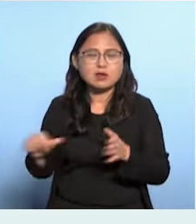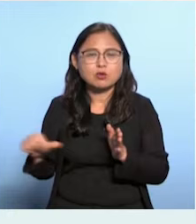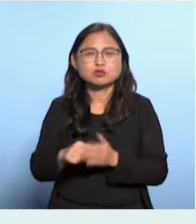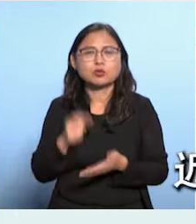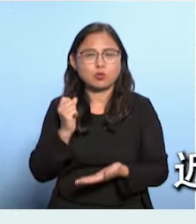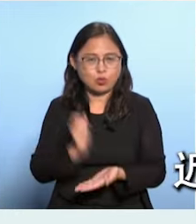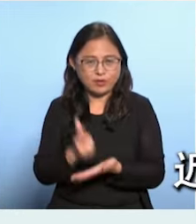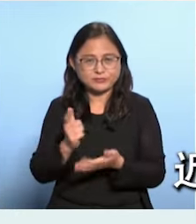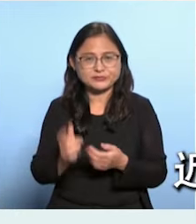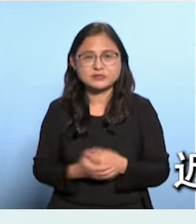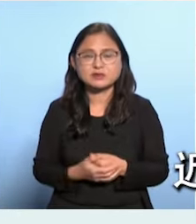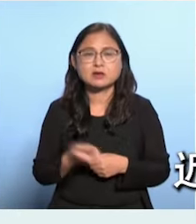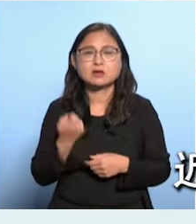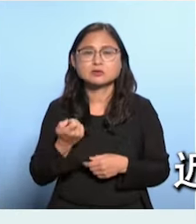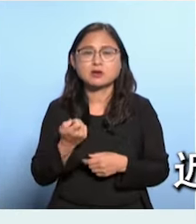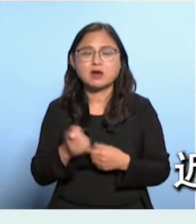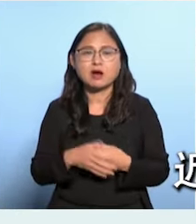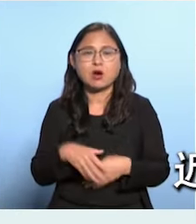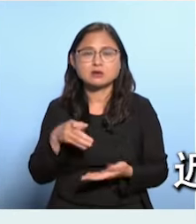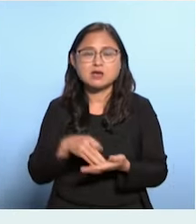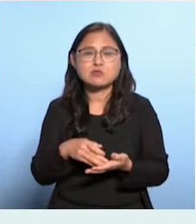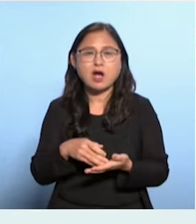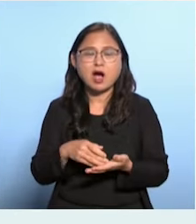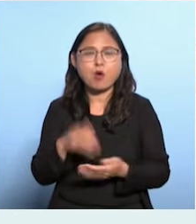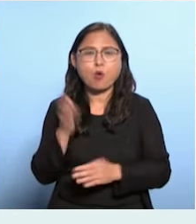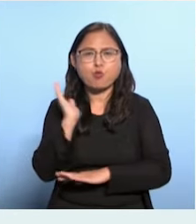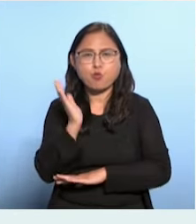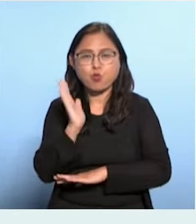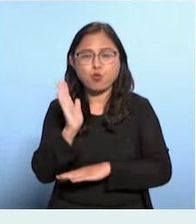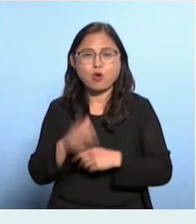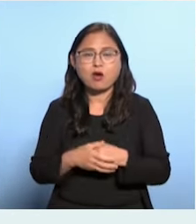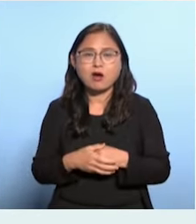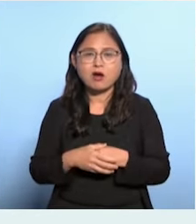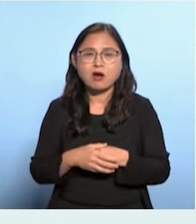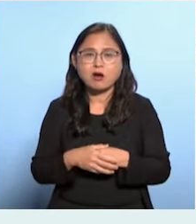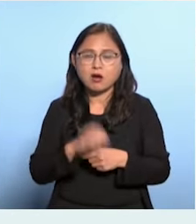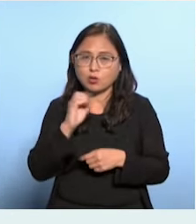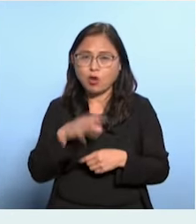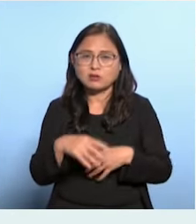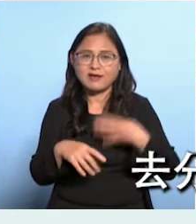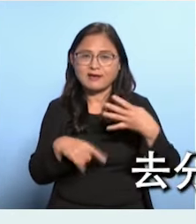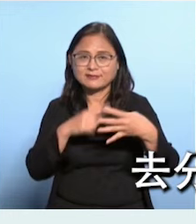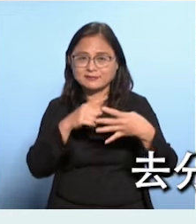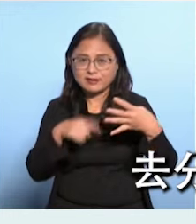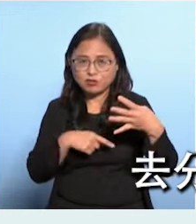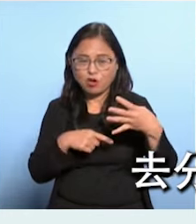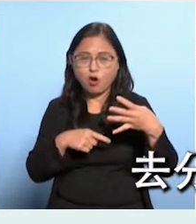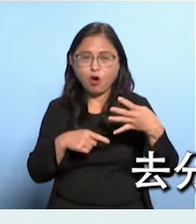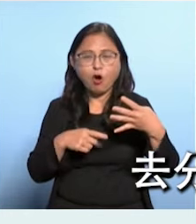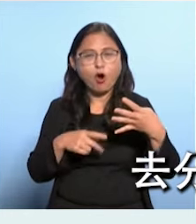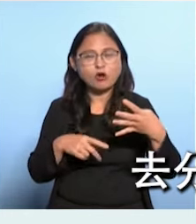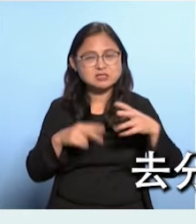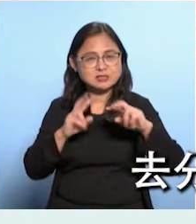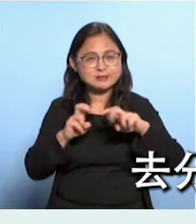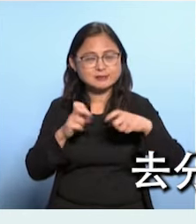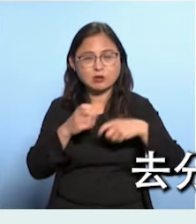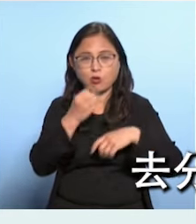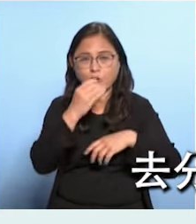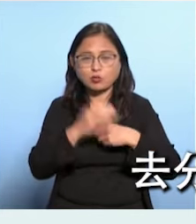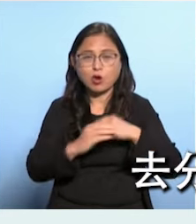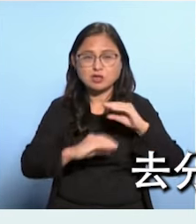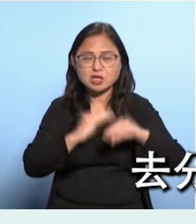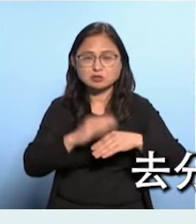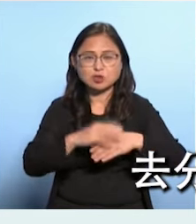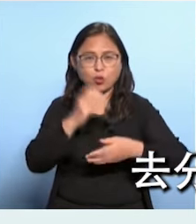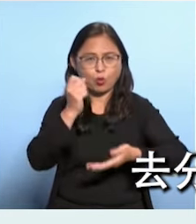的。近日我出席了一個座談會，指出可以從四大因素去分析香港建造費